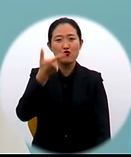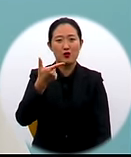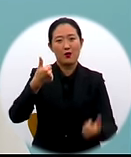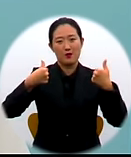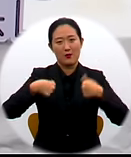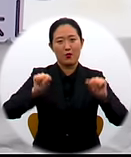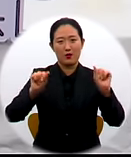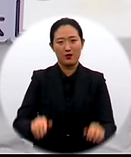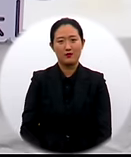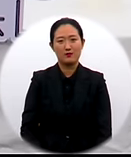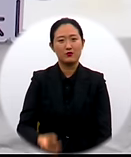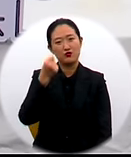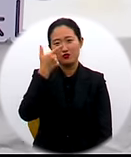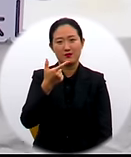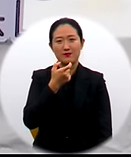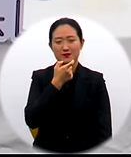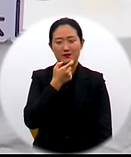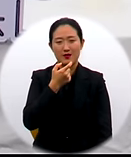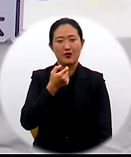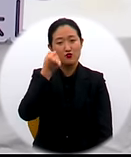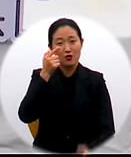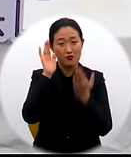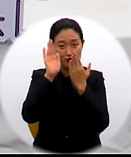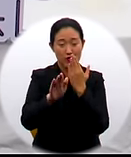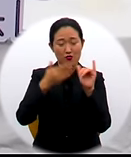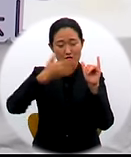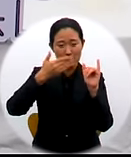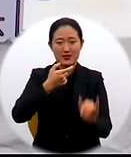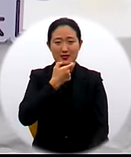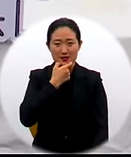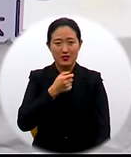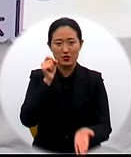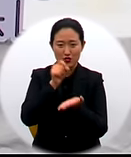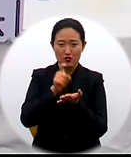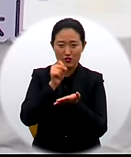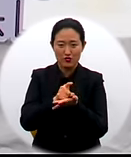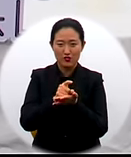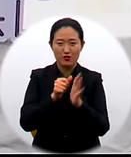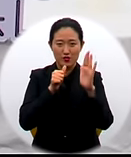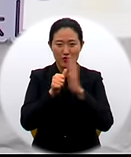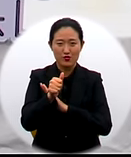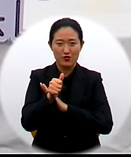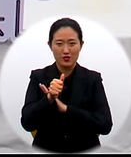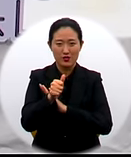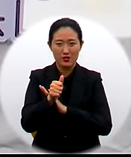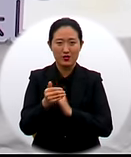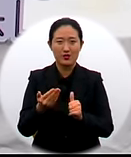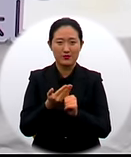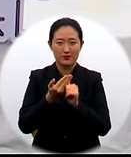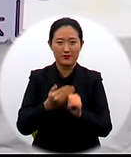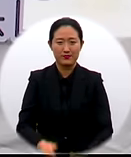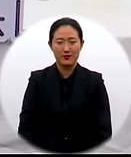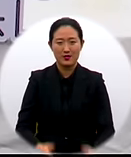적극적으로 지원해줬어요. 6개월 만에 직무를 접었습니다. 자기는 유튜버가 되고 싶진 않대요. 물론 최근에는 축구선수의 꿈을 키우고